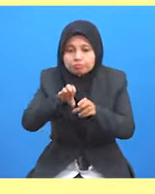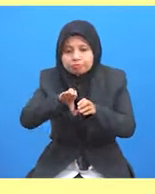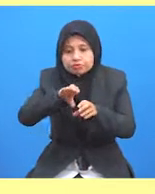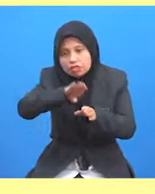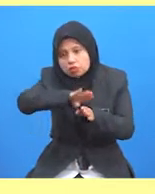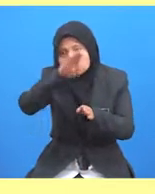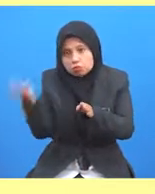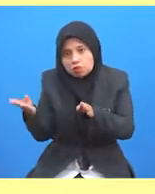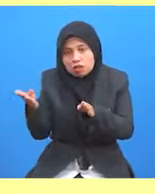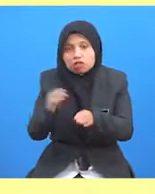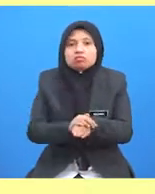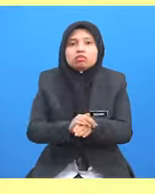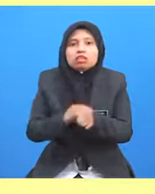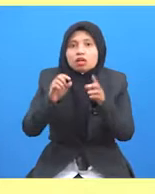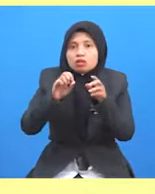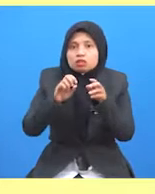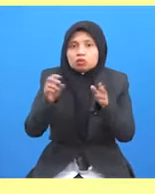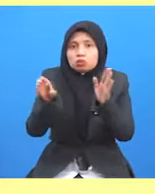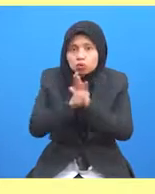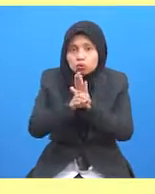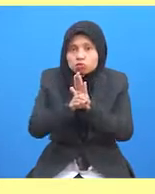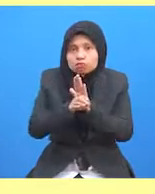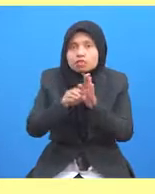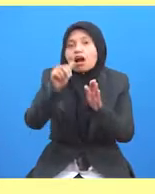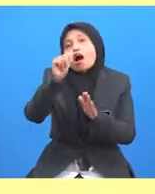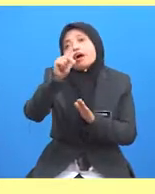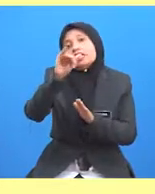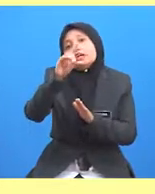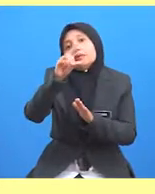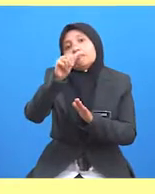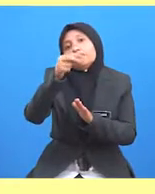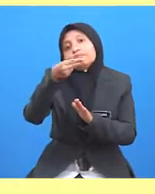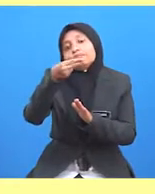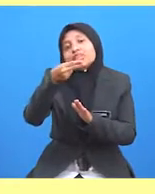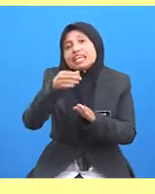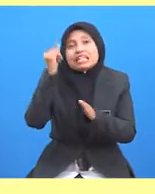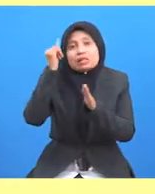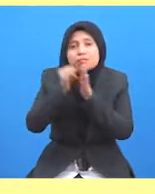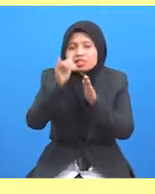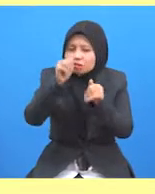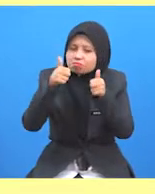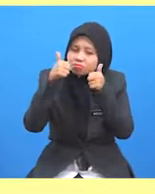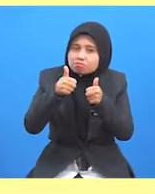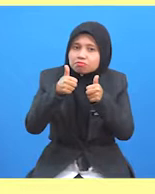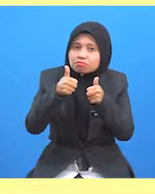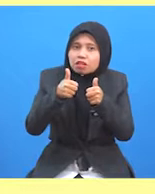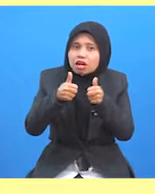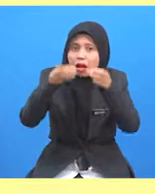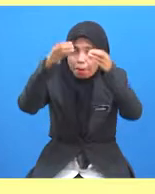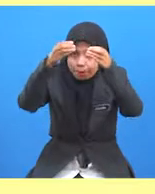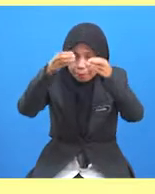menjunam ke bumi menjadikan pokok kukuh dan tidak roboh. Diumpamakan sebagai